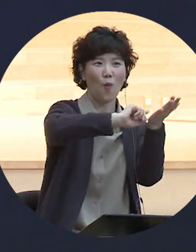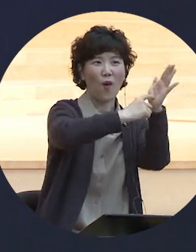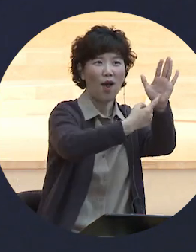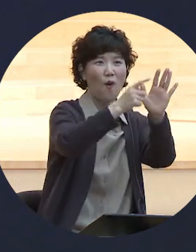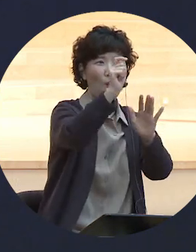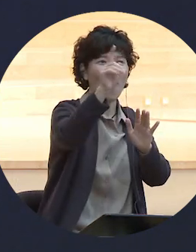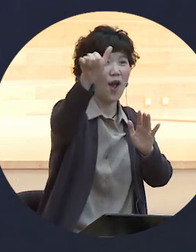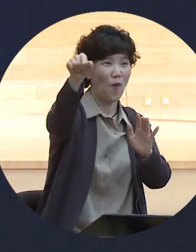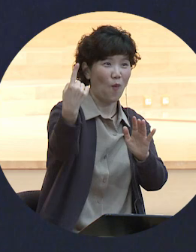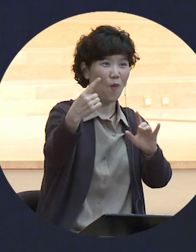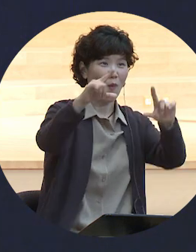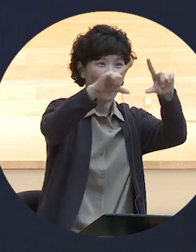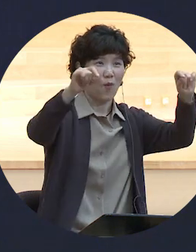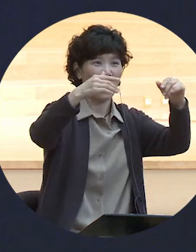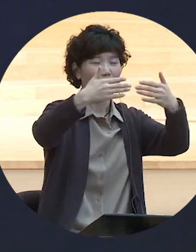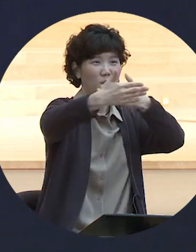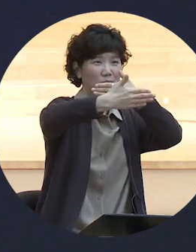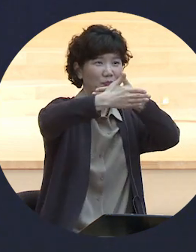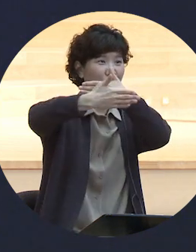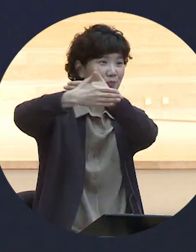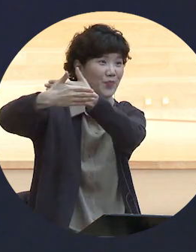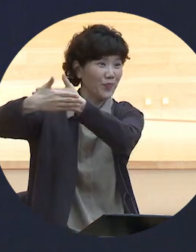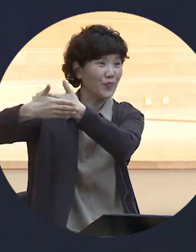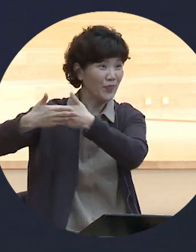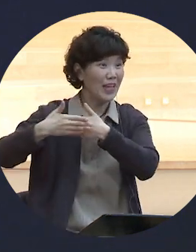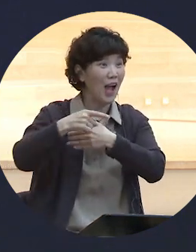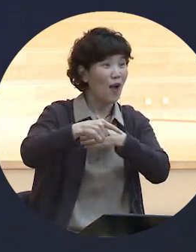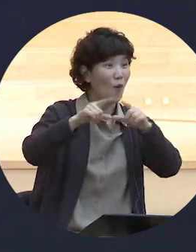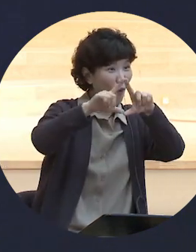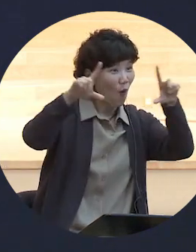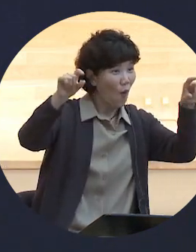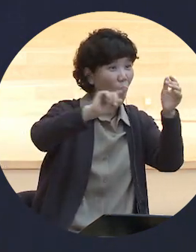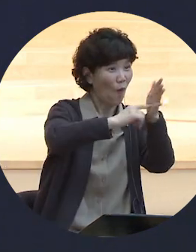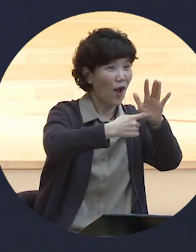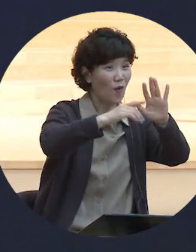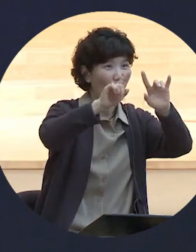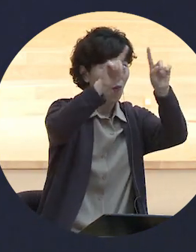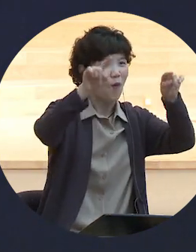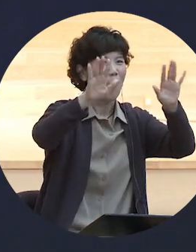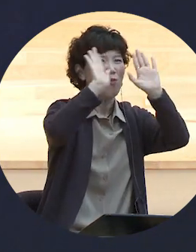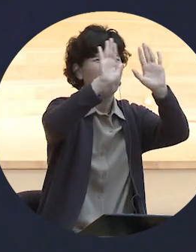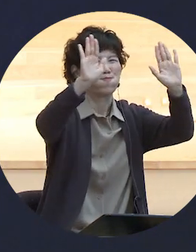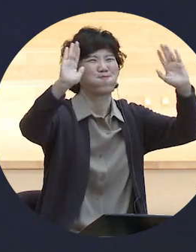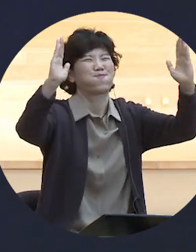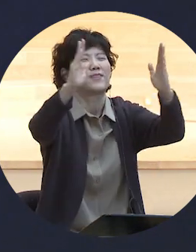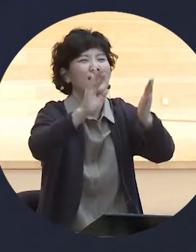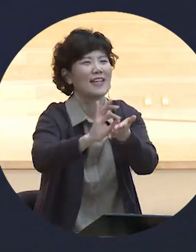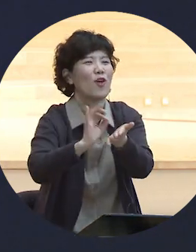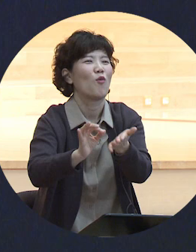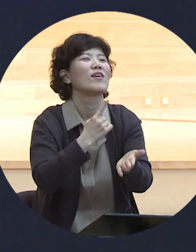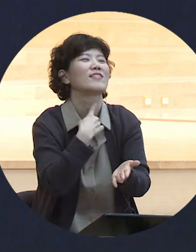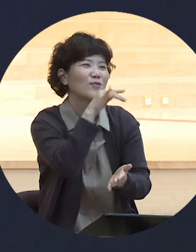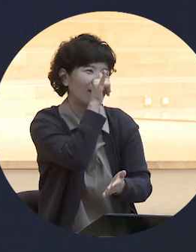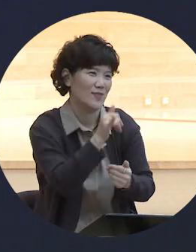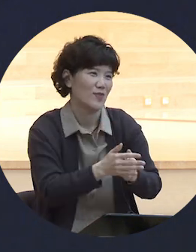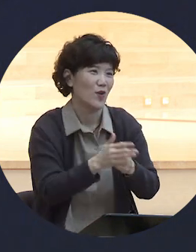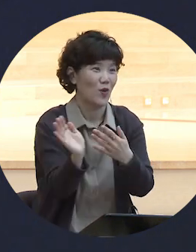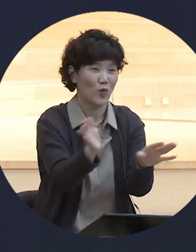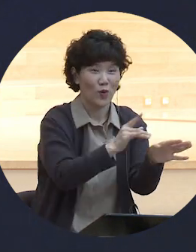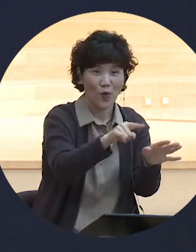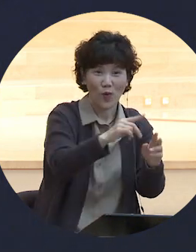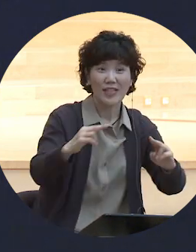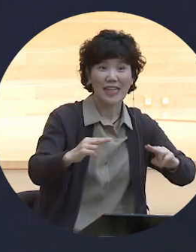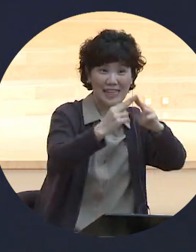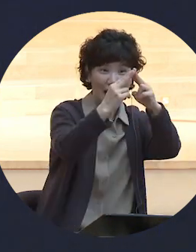실려가지고 그래도 이게 예술 작품이라고 할 수 있는데 강고 타워가 되어지는 수모를 겪기도 했습니다. 그리고 이